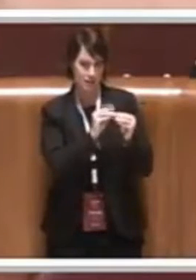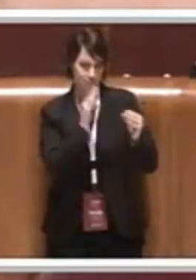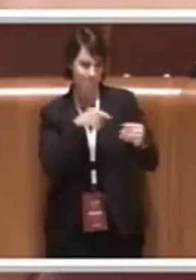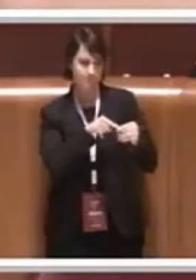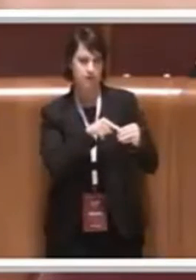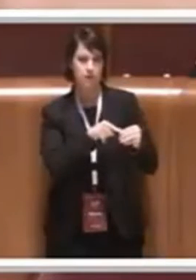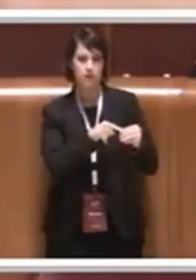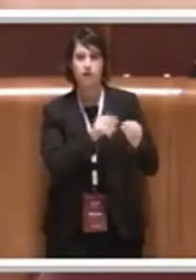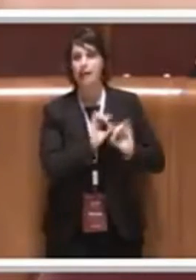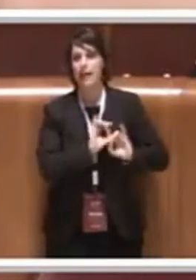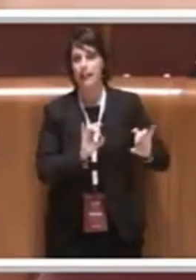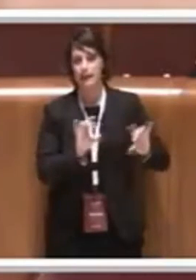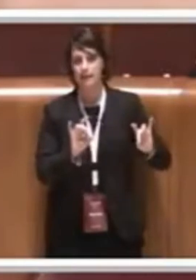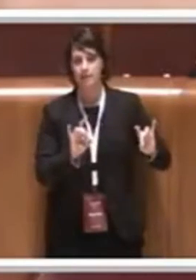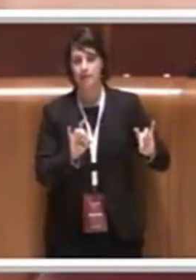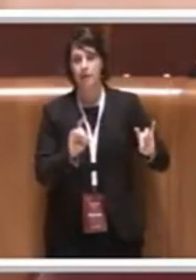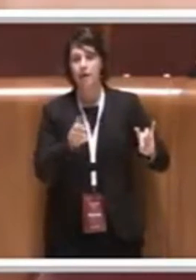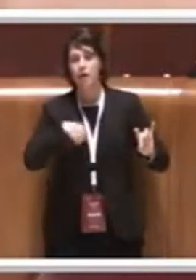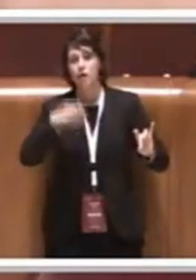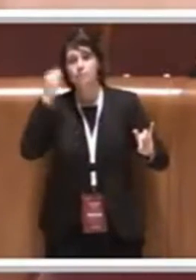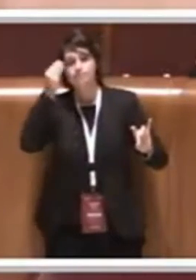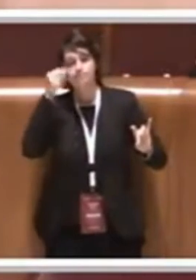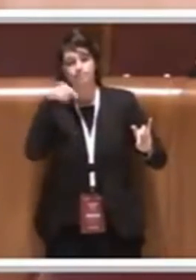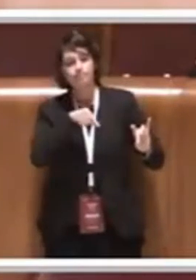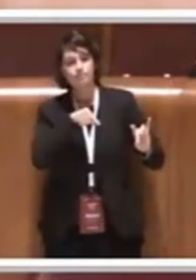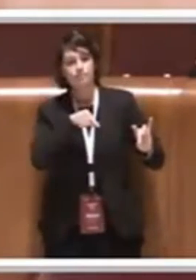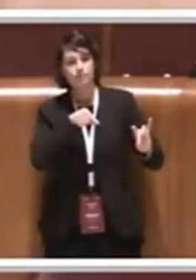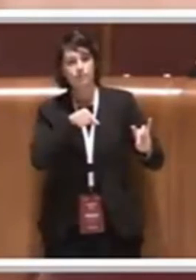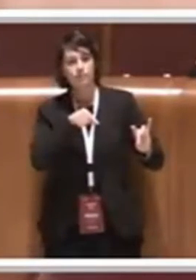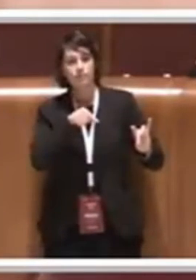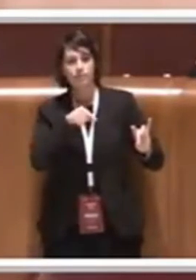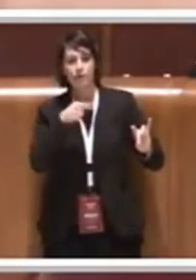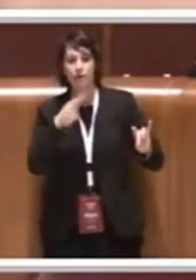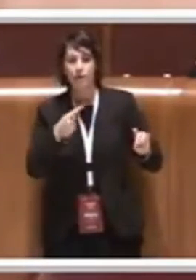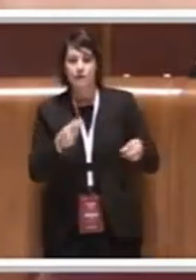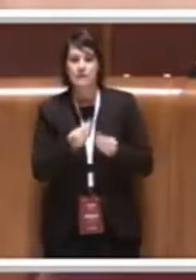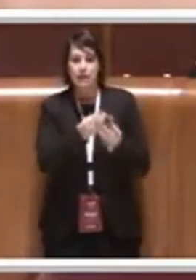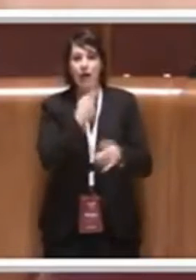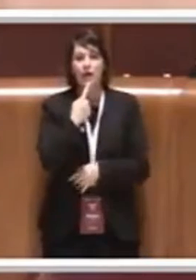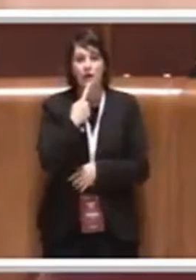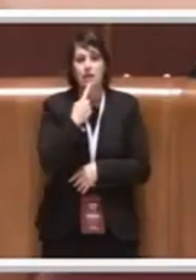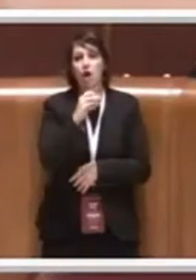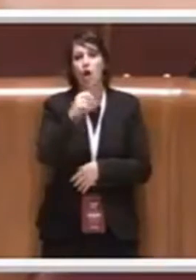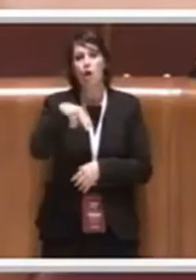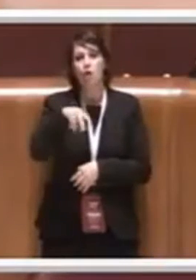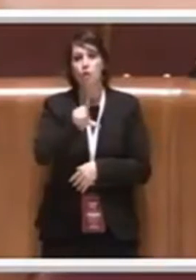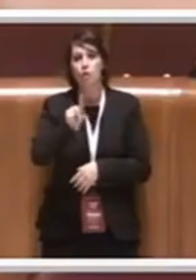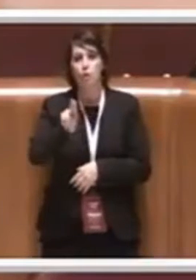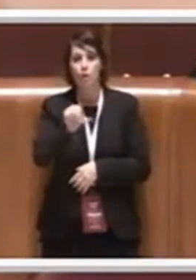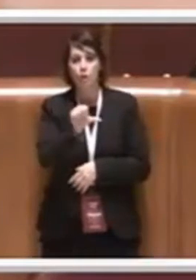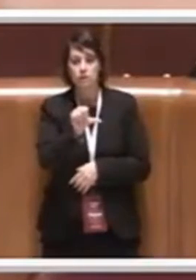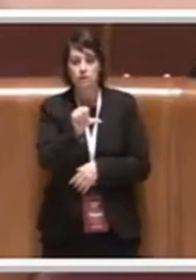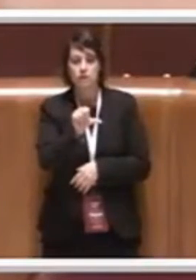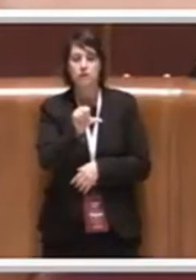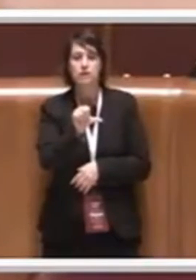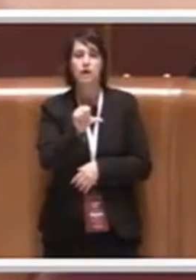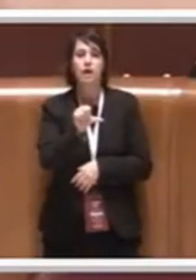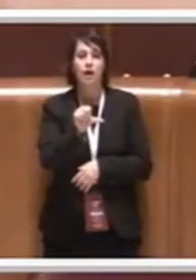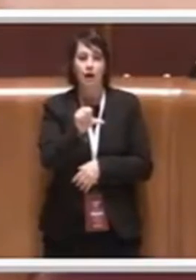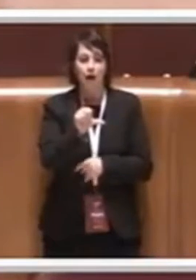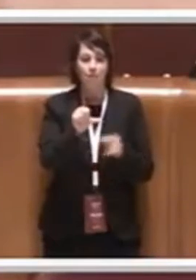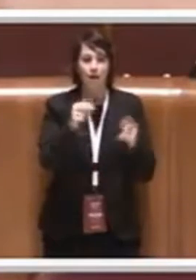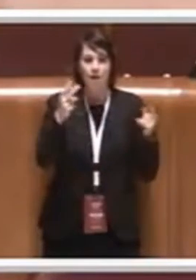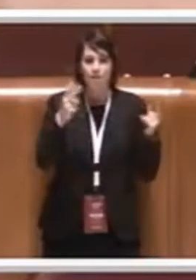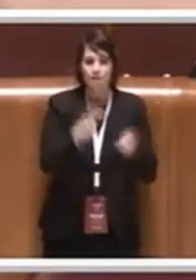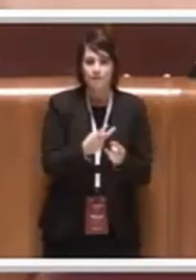i criteri di assegnazione dei posteggi per le onlus non avevano permesso alle onlus stesse di